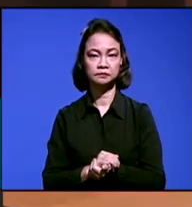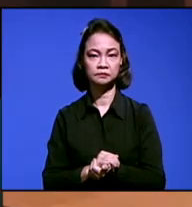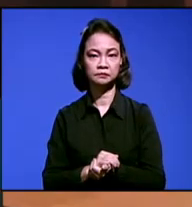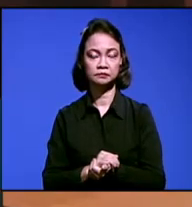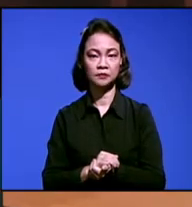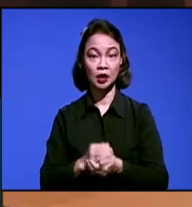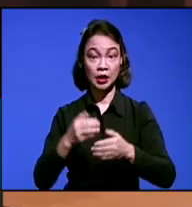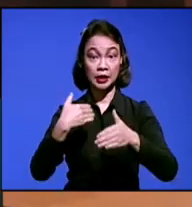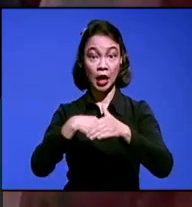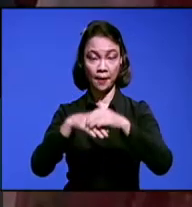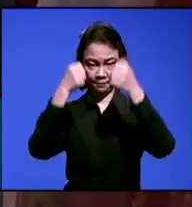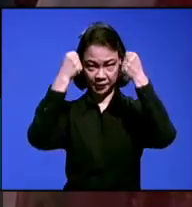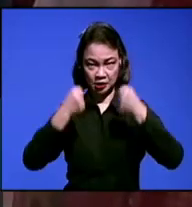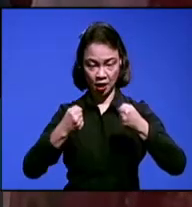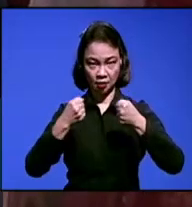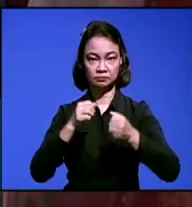lapas rutan ini.